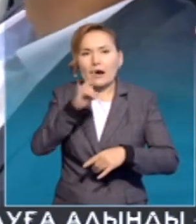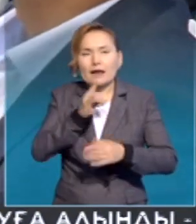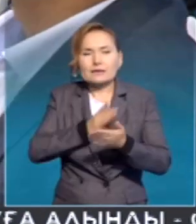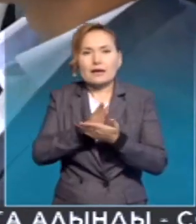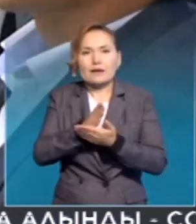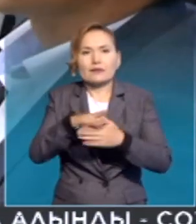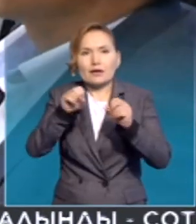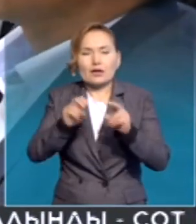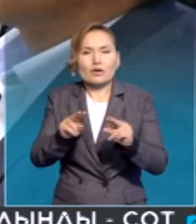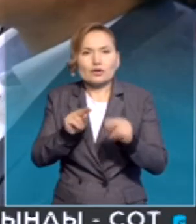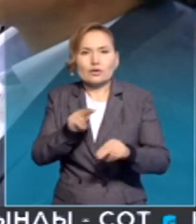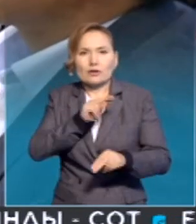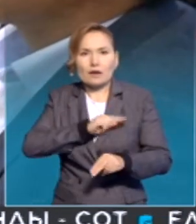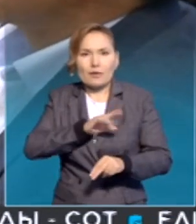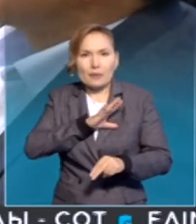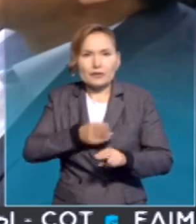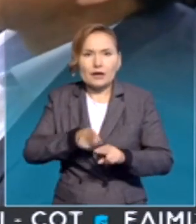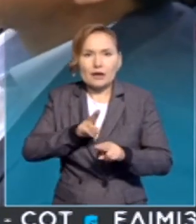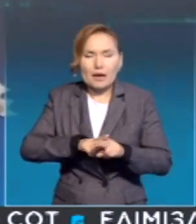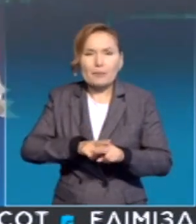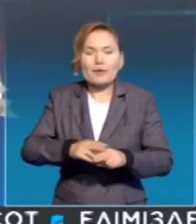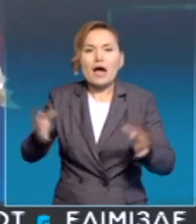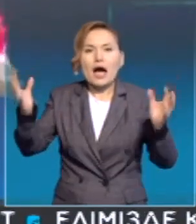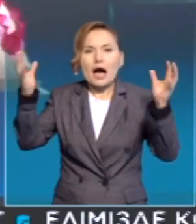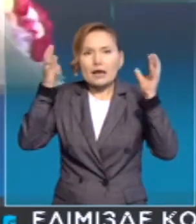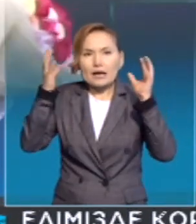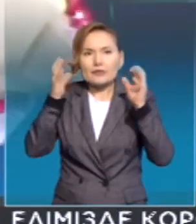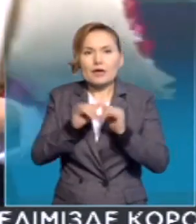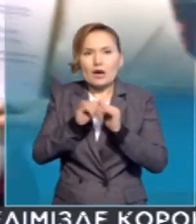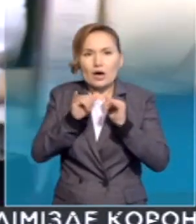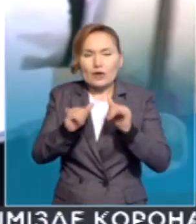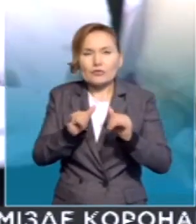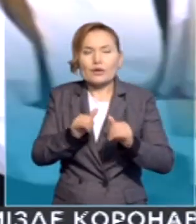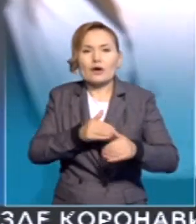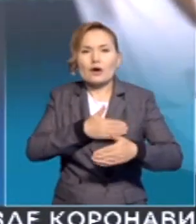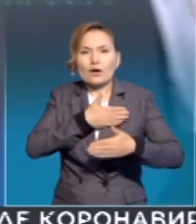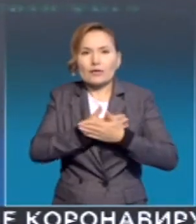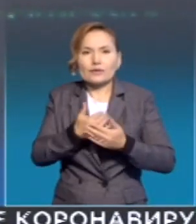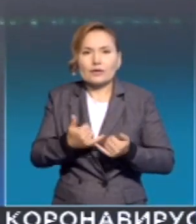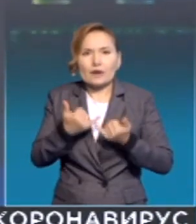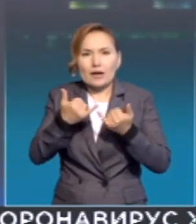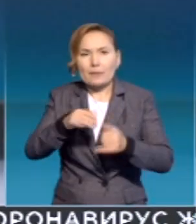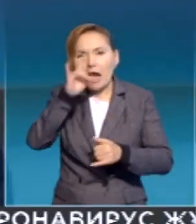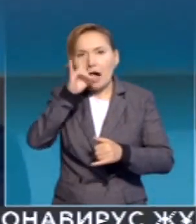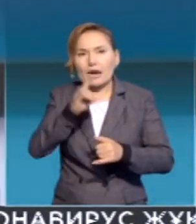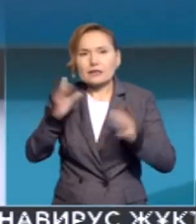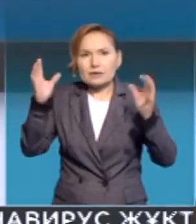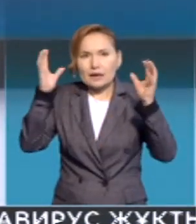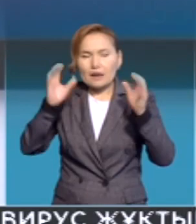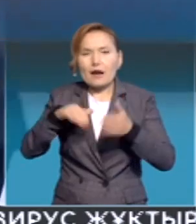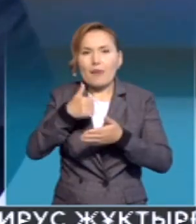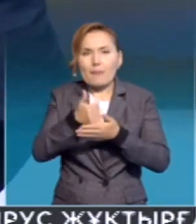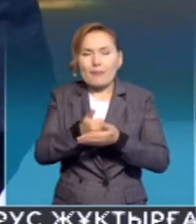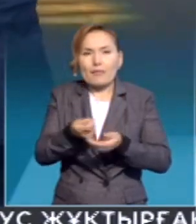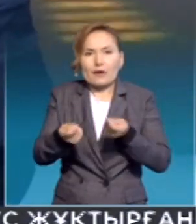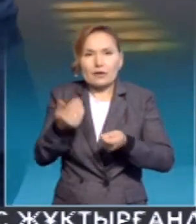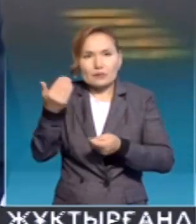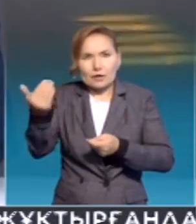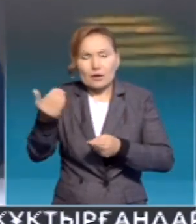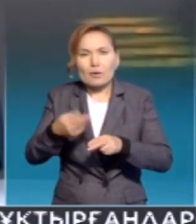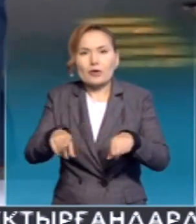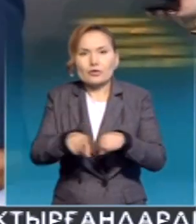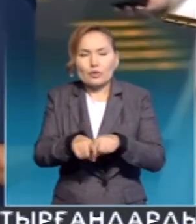саласына өз үлесін қосып келеді. Сонымен қатар радио саласын дамытуға қосқан үлесі үшін Қазақ радиосының бас редакторы Дулат Абиболлаев та сыйлыққа ие